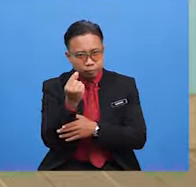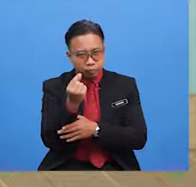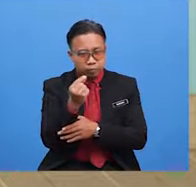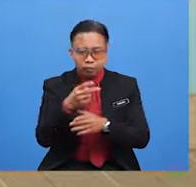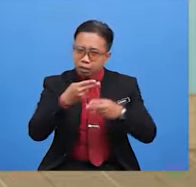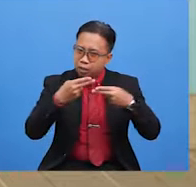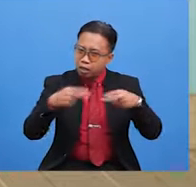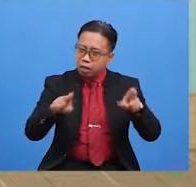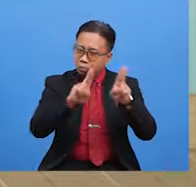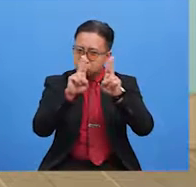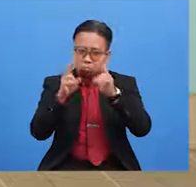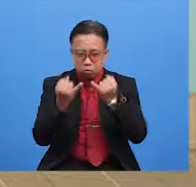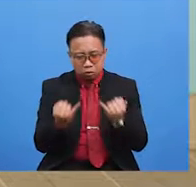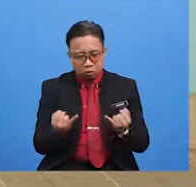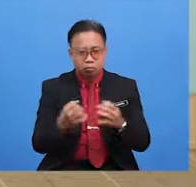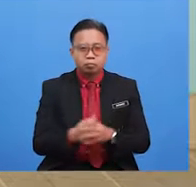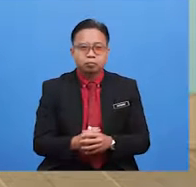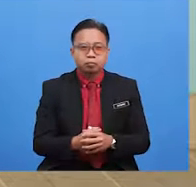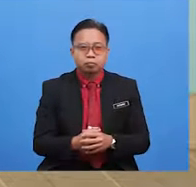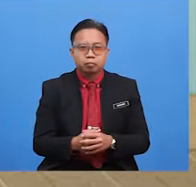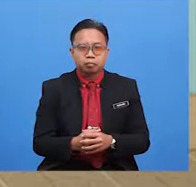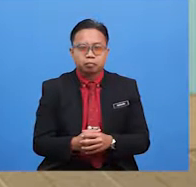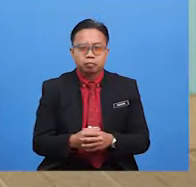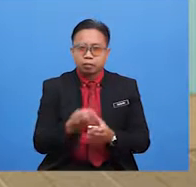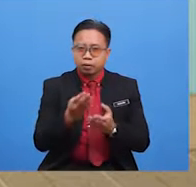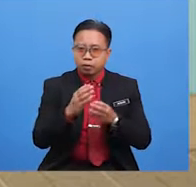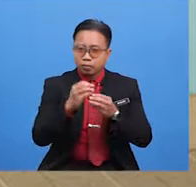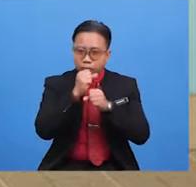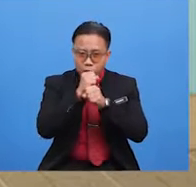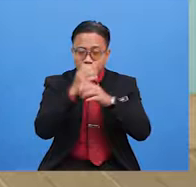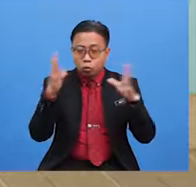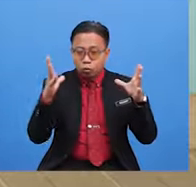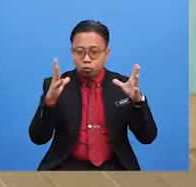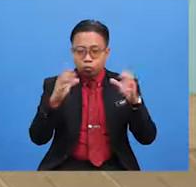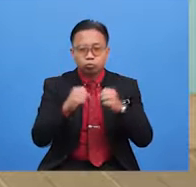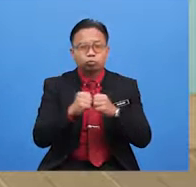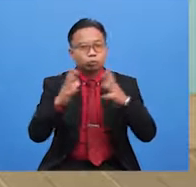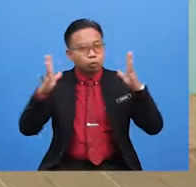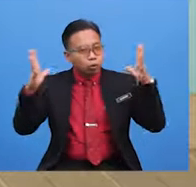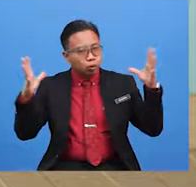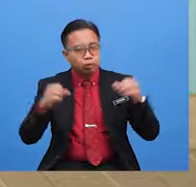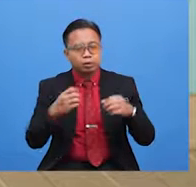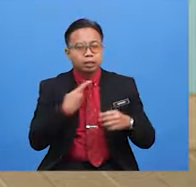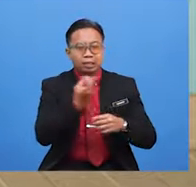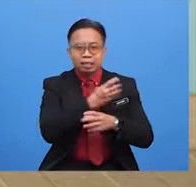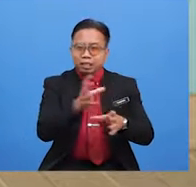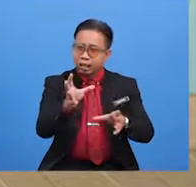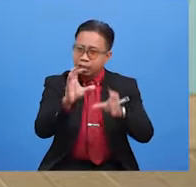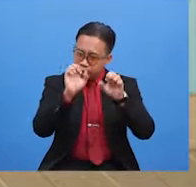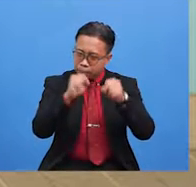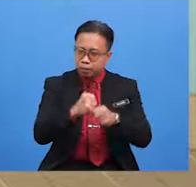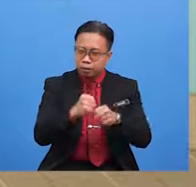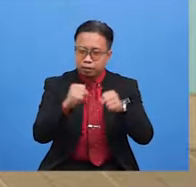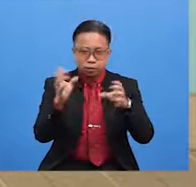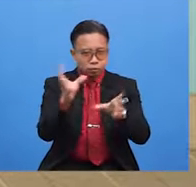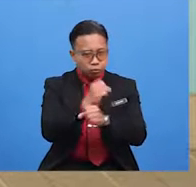seterusnya terangkat ke atas berbanding dengan belum yang lebih besar. di sini kita dapat menyimpulkan bahawa udara